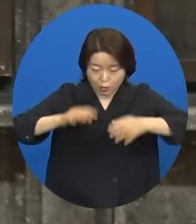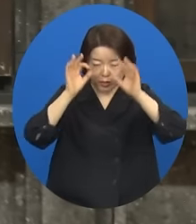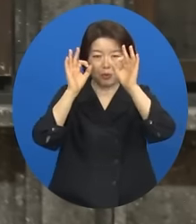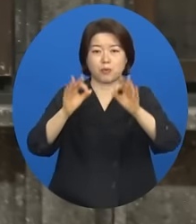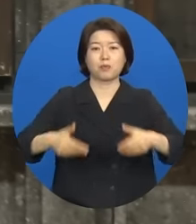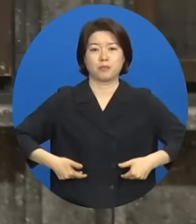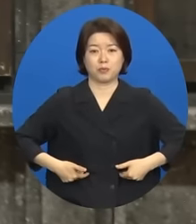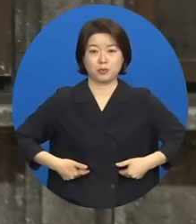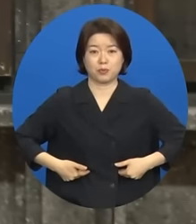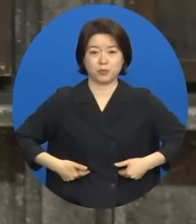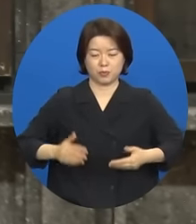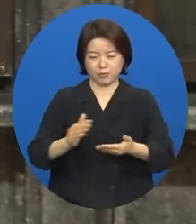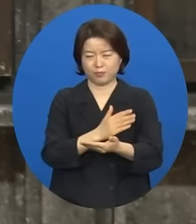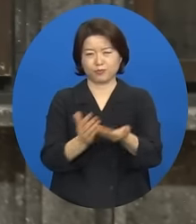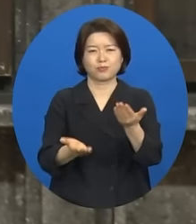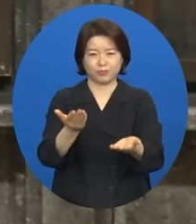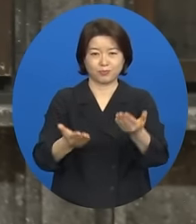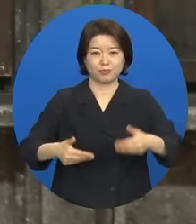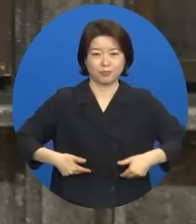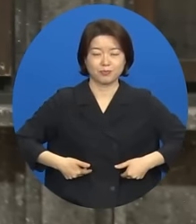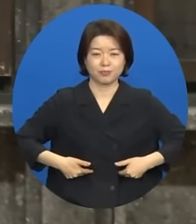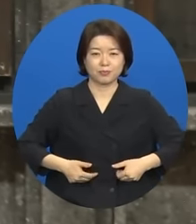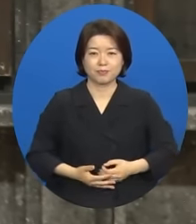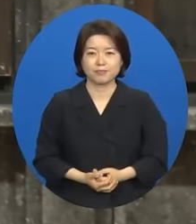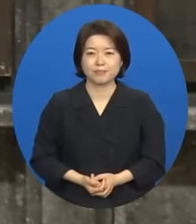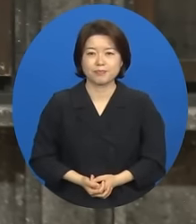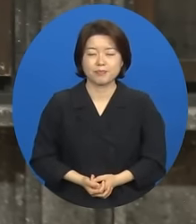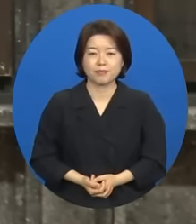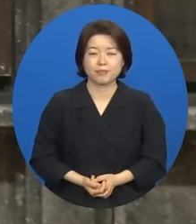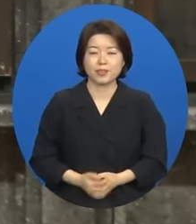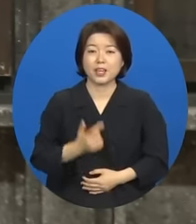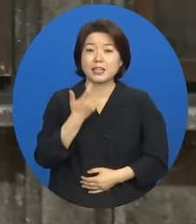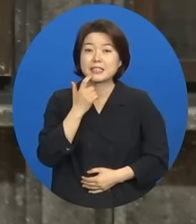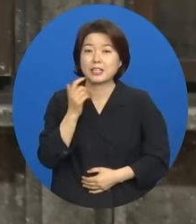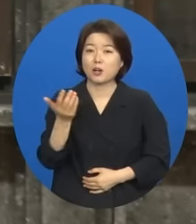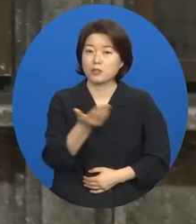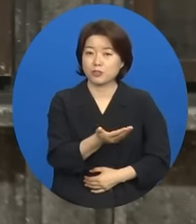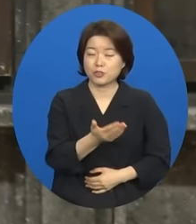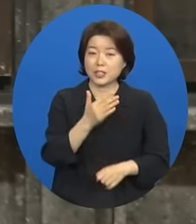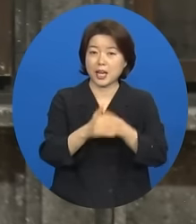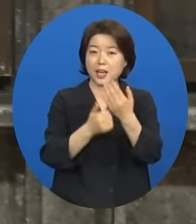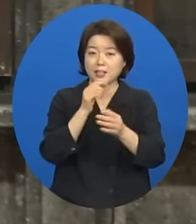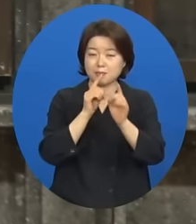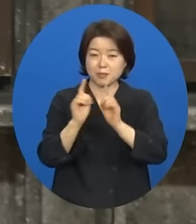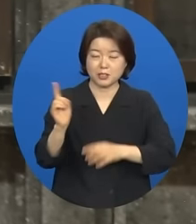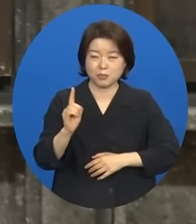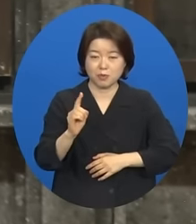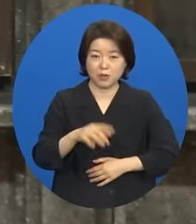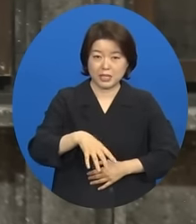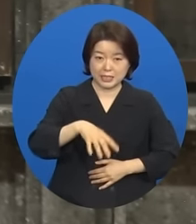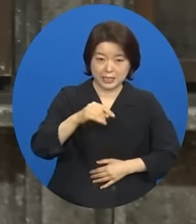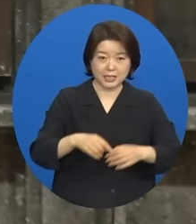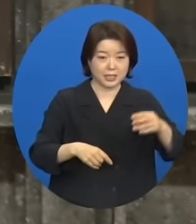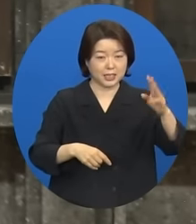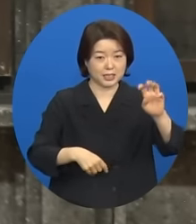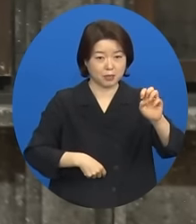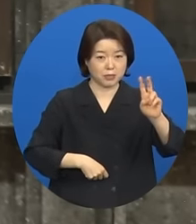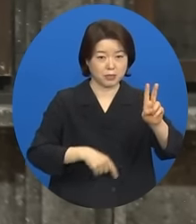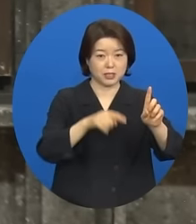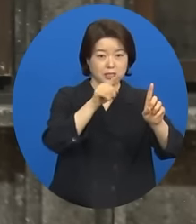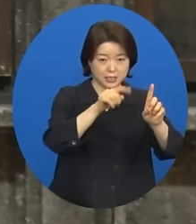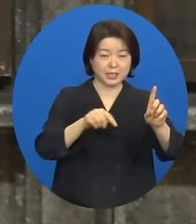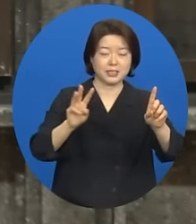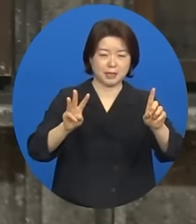있어야 된다는 것입니다. 자, 그 야곱에게 주신 하나님 말씀이 뭐였냐면 창세기 31장 3절